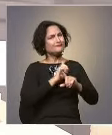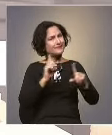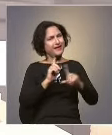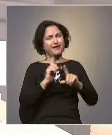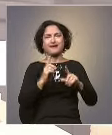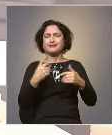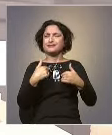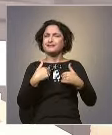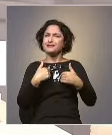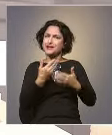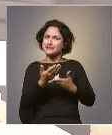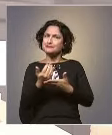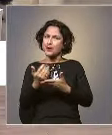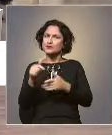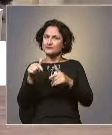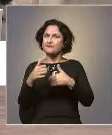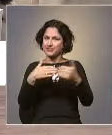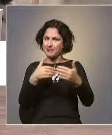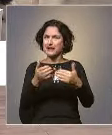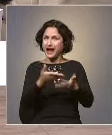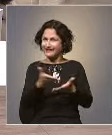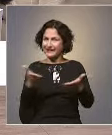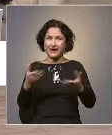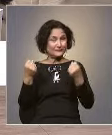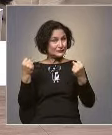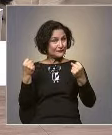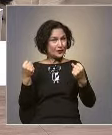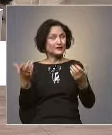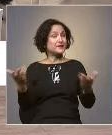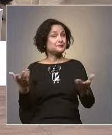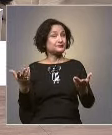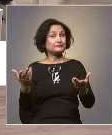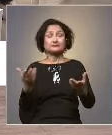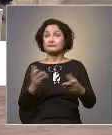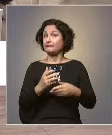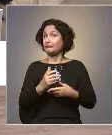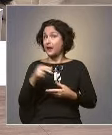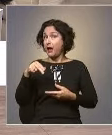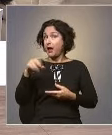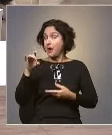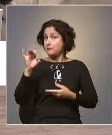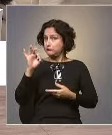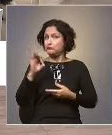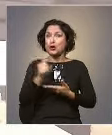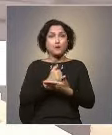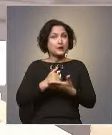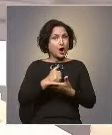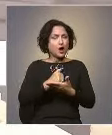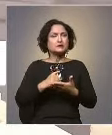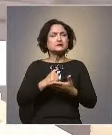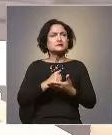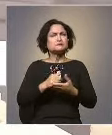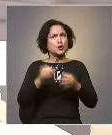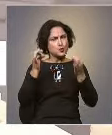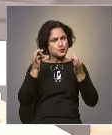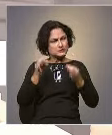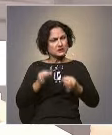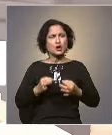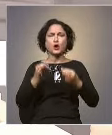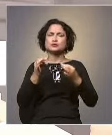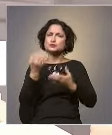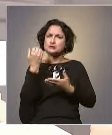намират реално приложение. Да, това ще я питам, дали намира реализация всичко това, което правите? Да, да, пробиотици специално намират много сериозна реализация в